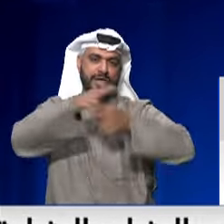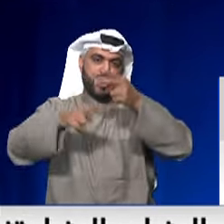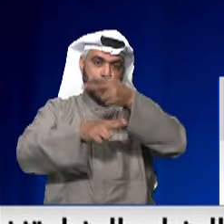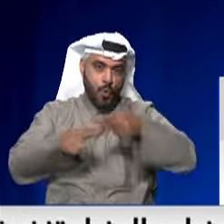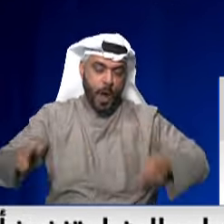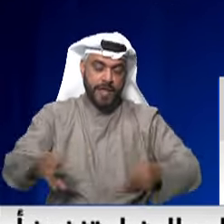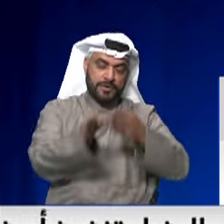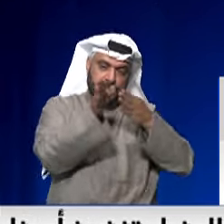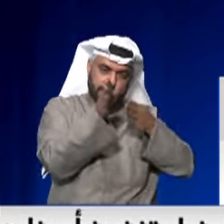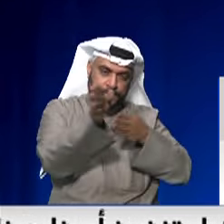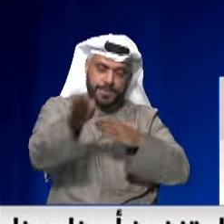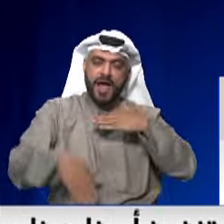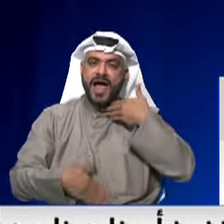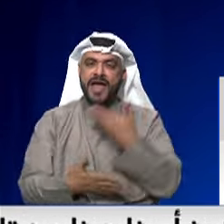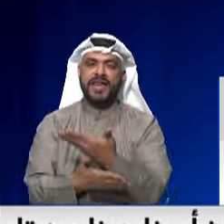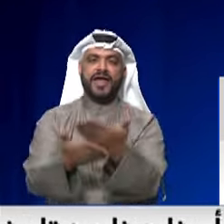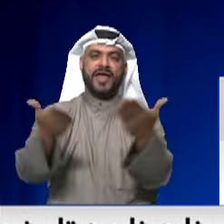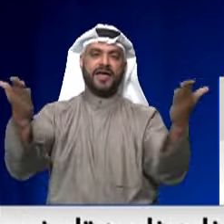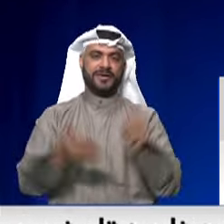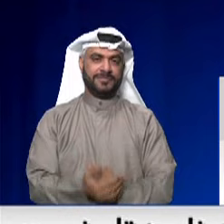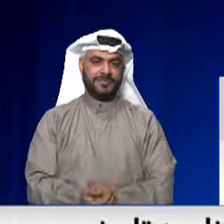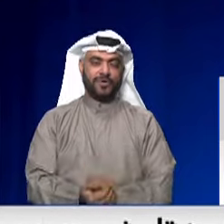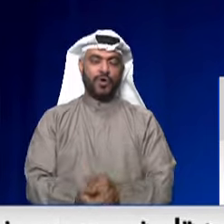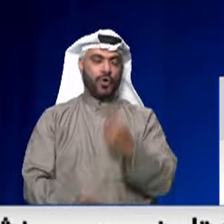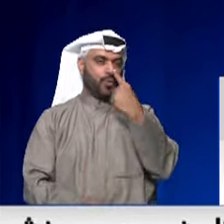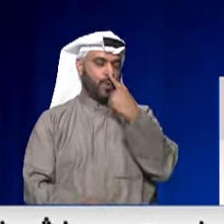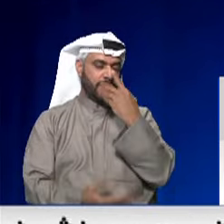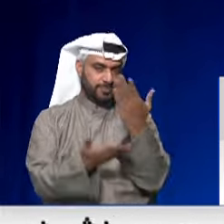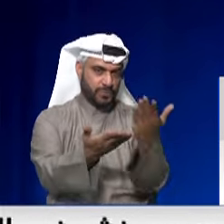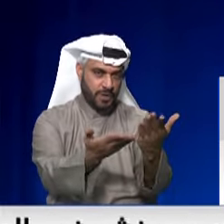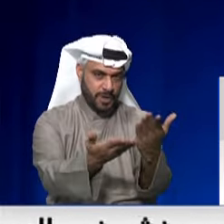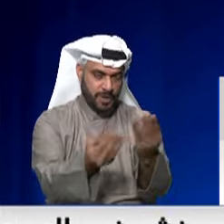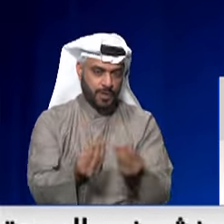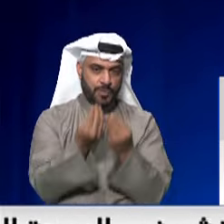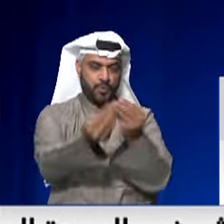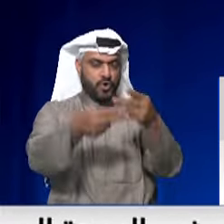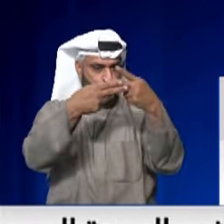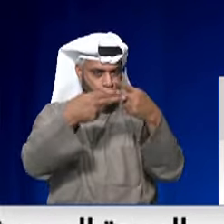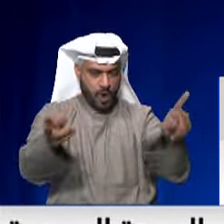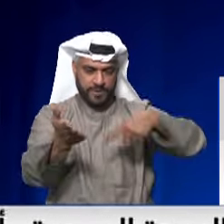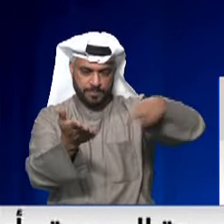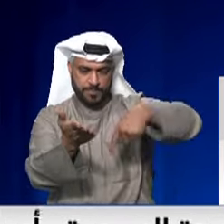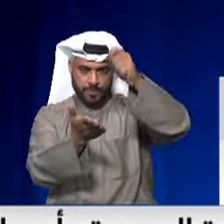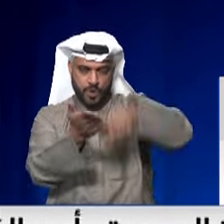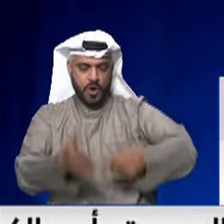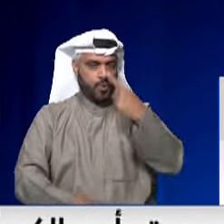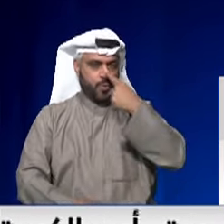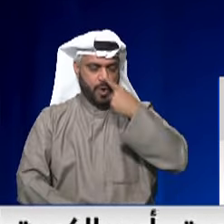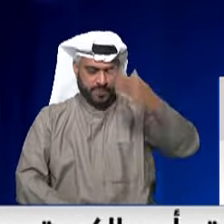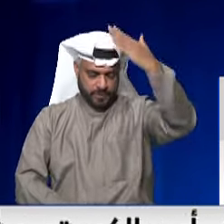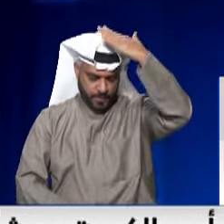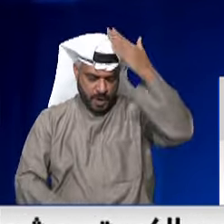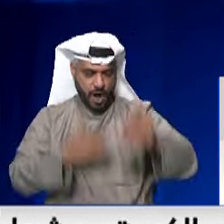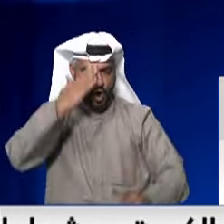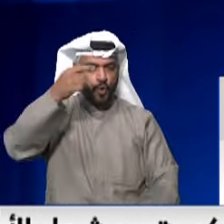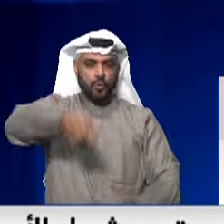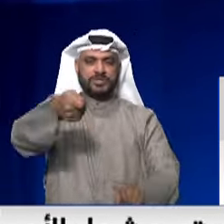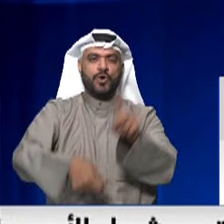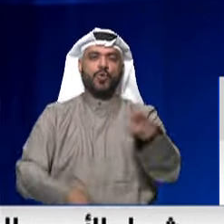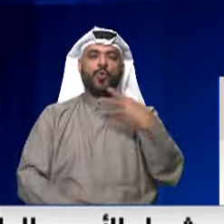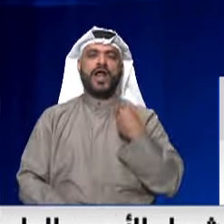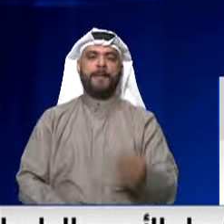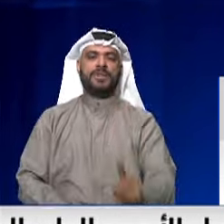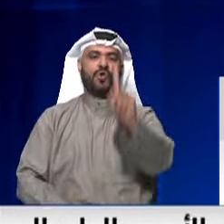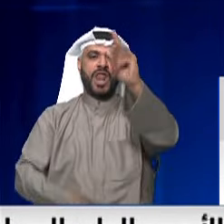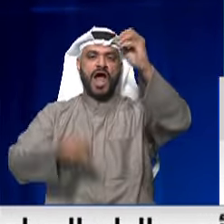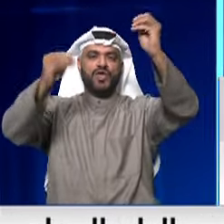ويسدد على دروب الخير خطاكم. وتفضلوا سموكم بقبول وافر الاحترام، والسلام عليكم ورحمة الله